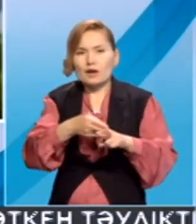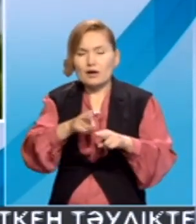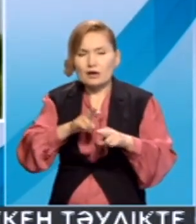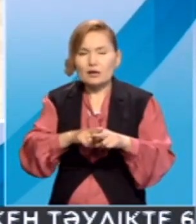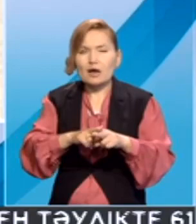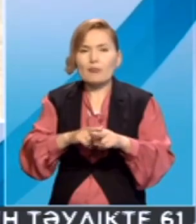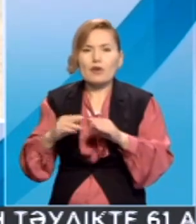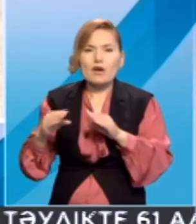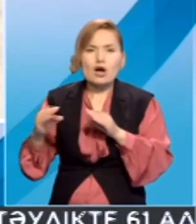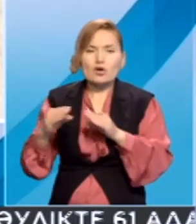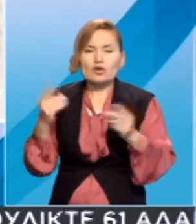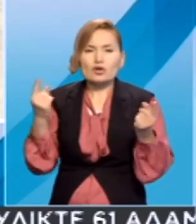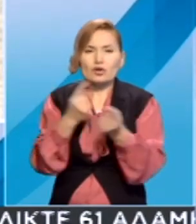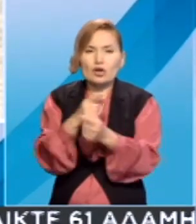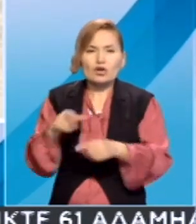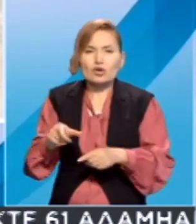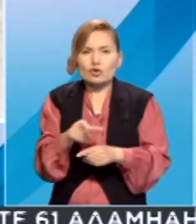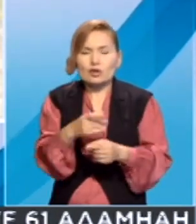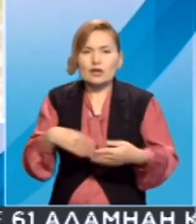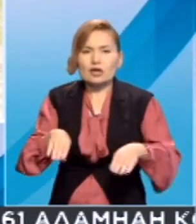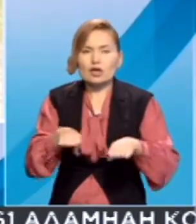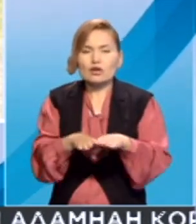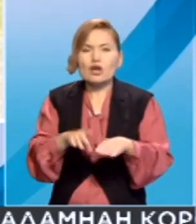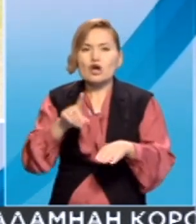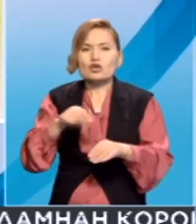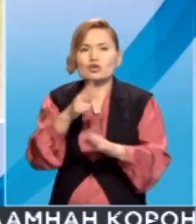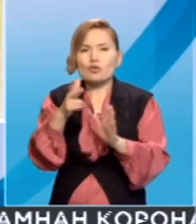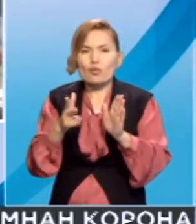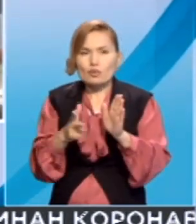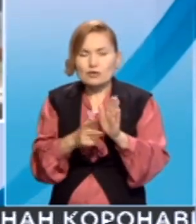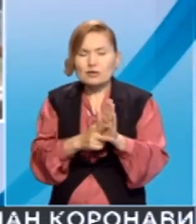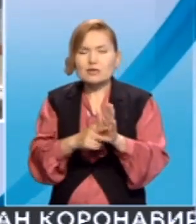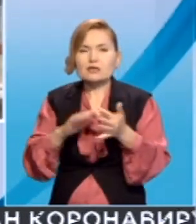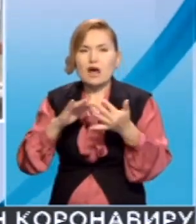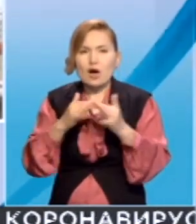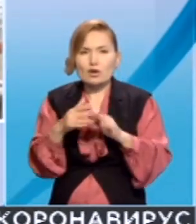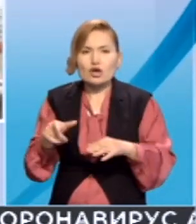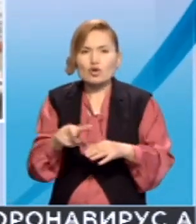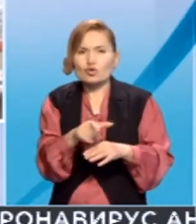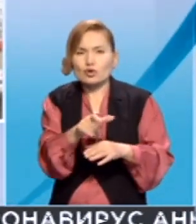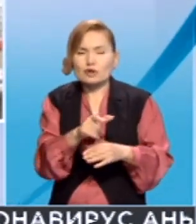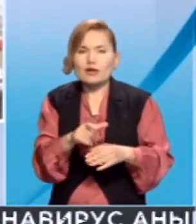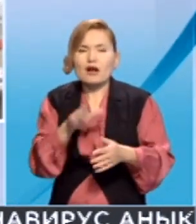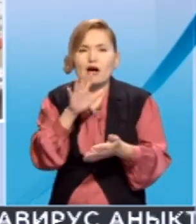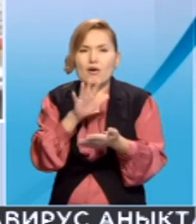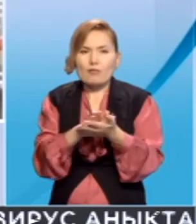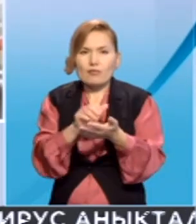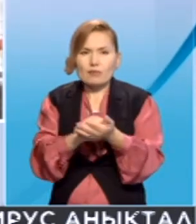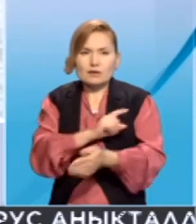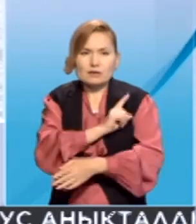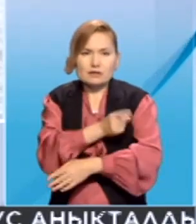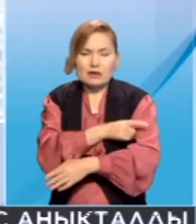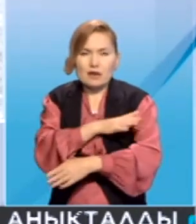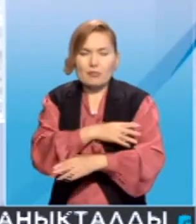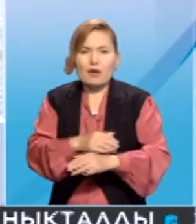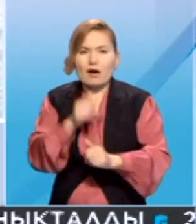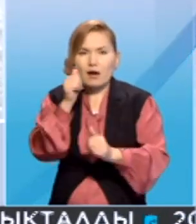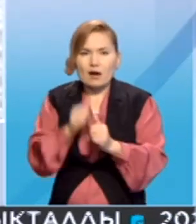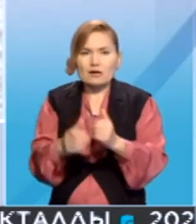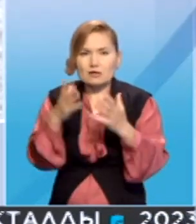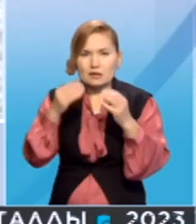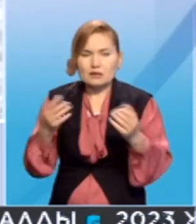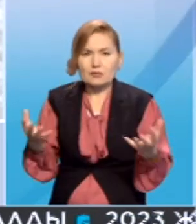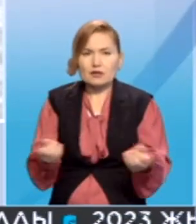үшін жабылды. 118 ауылмен жол қатынасы үзілген. Қазір құтқарушылар сел басқан аймақтарда күні-түні жұмыс істеп